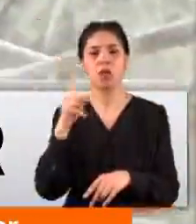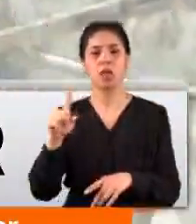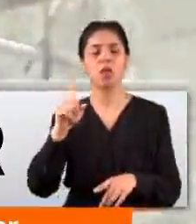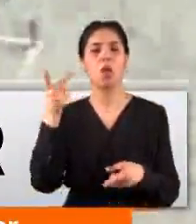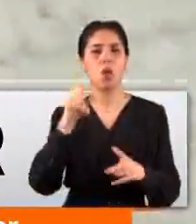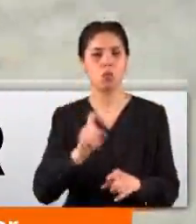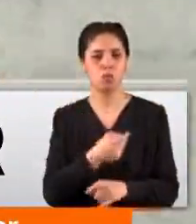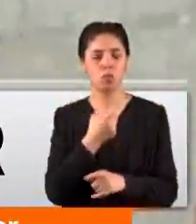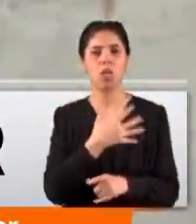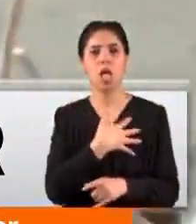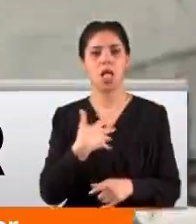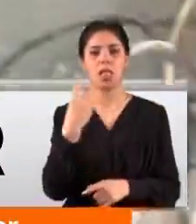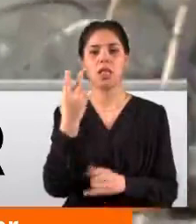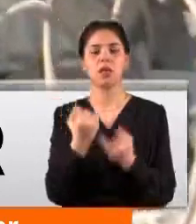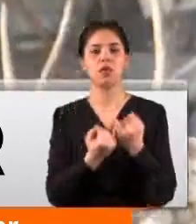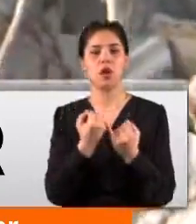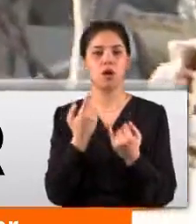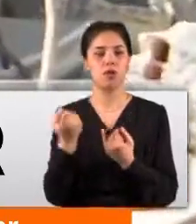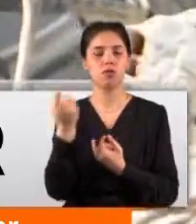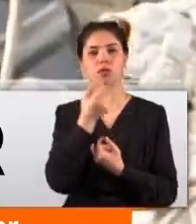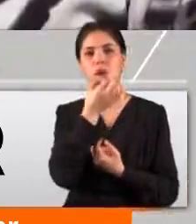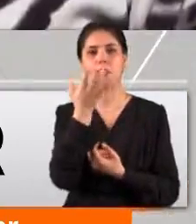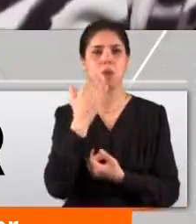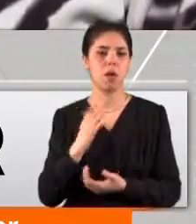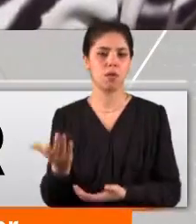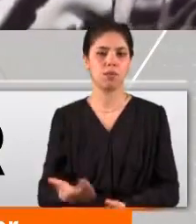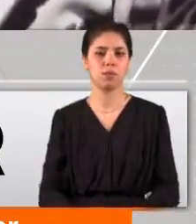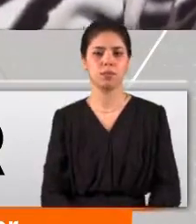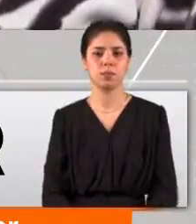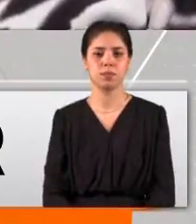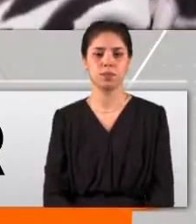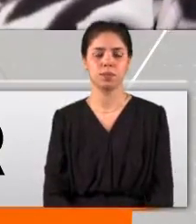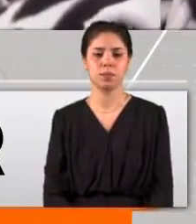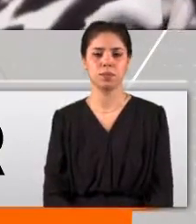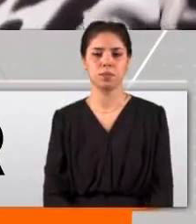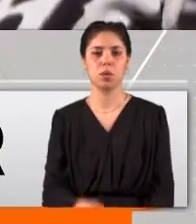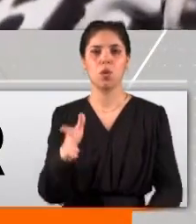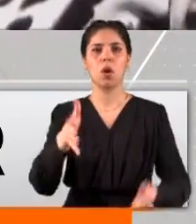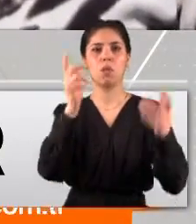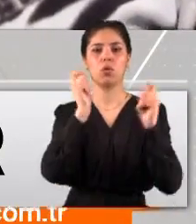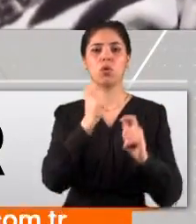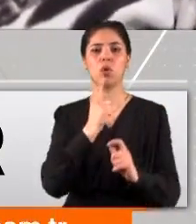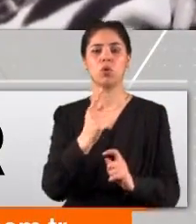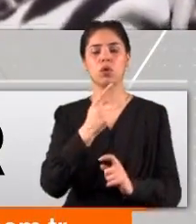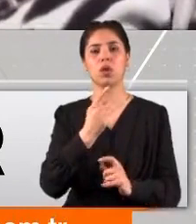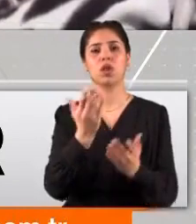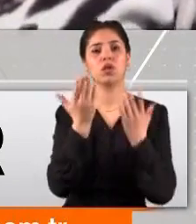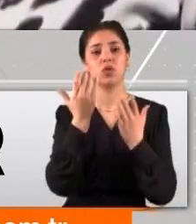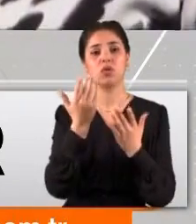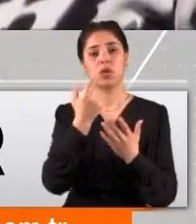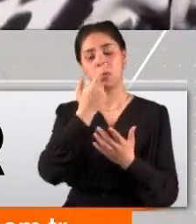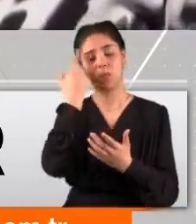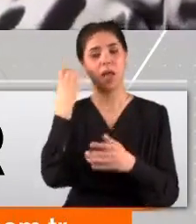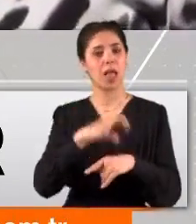Ama annesi ve iki kardeşine dair bir iz bulunamadı. Ya o apartmandan zor diyorlar ama yine biri inşallah öyle bir şey var.